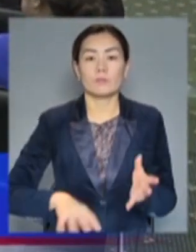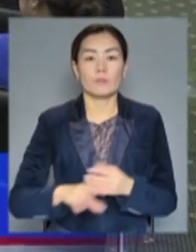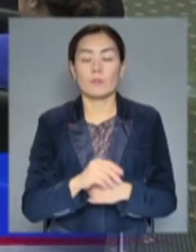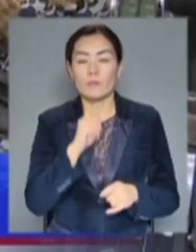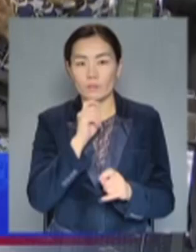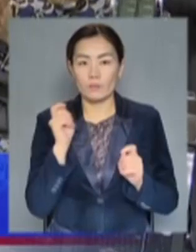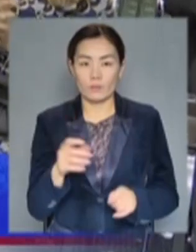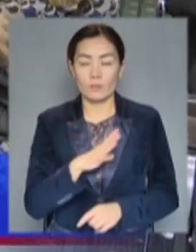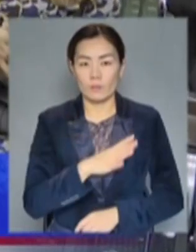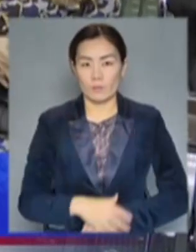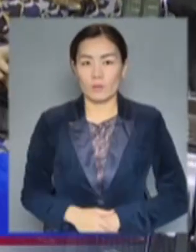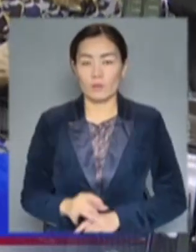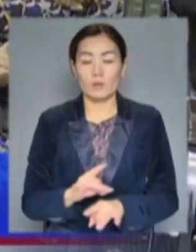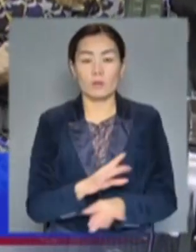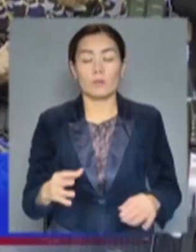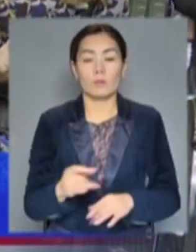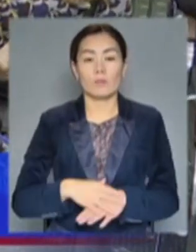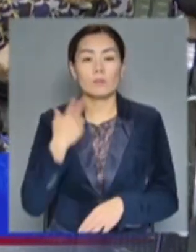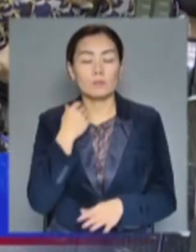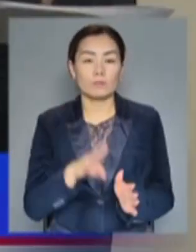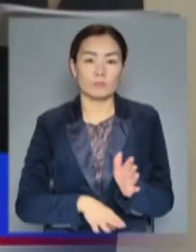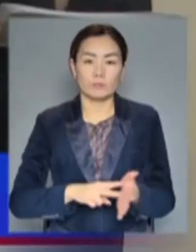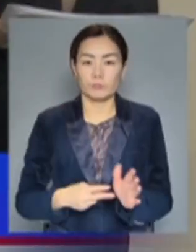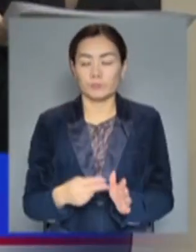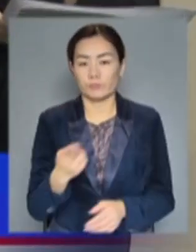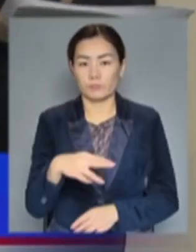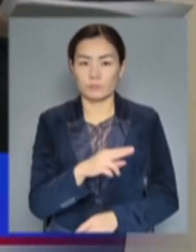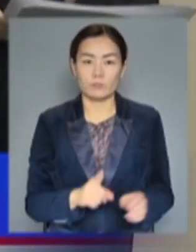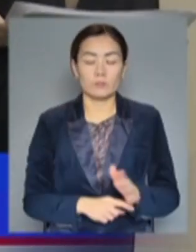қатысушыларға сертификаттар табысталды. Айта кетейік, қарысыз қоғам жобасы